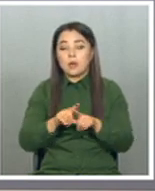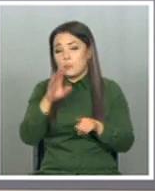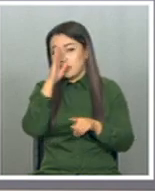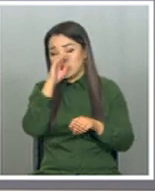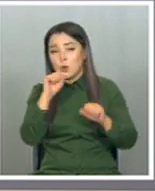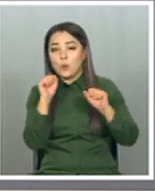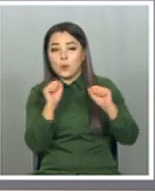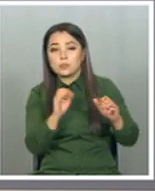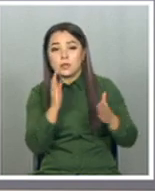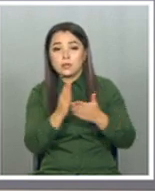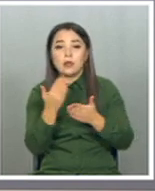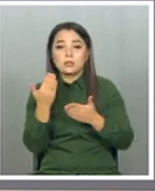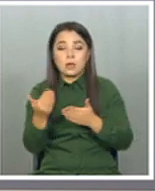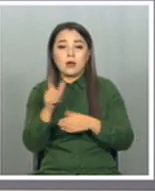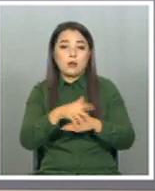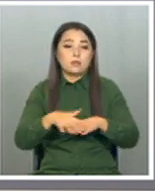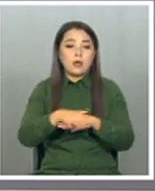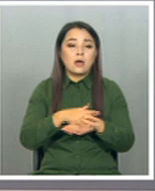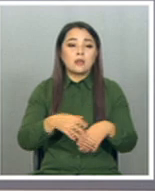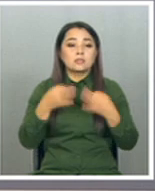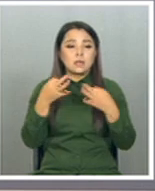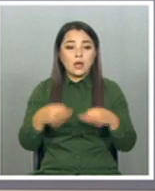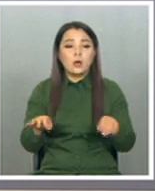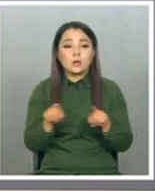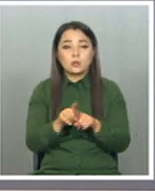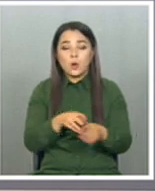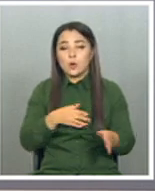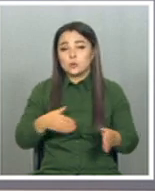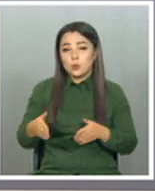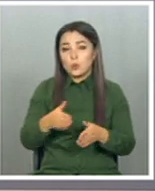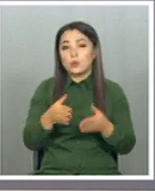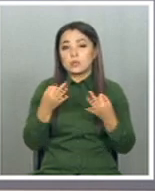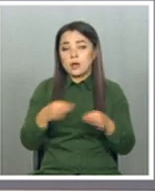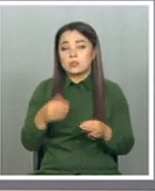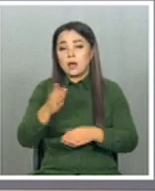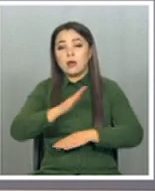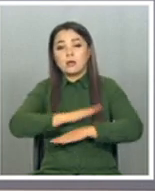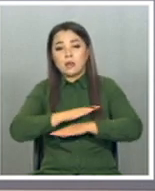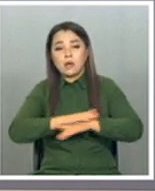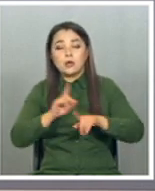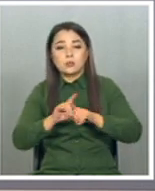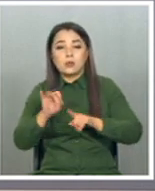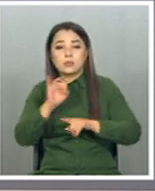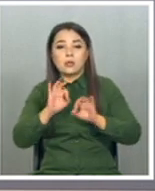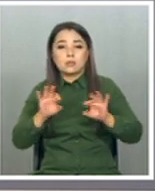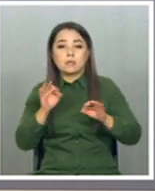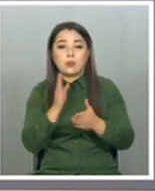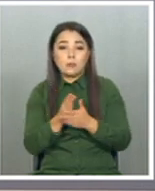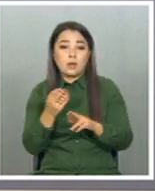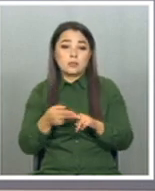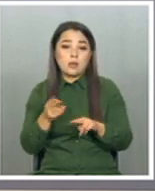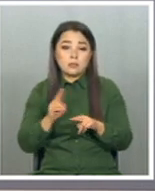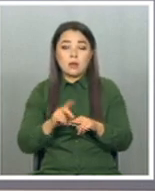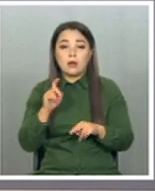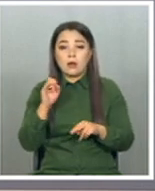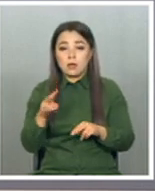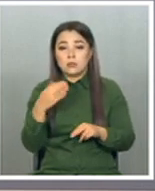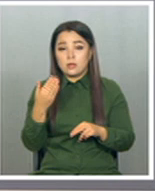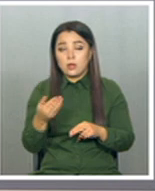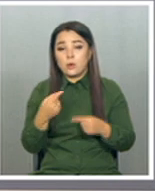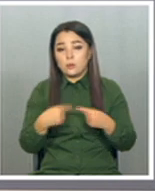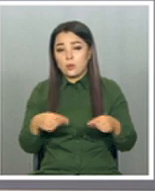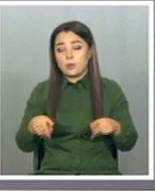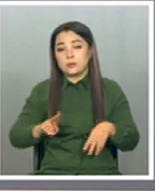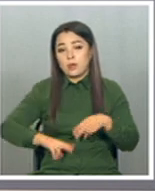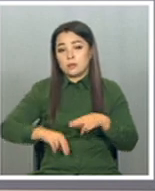қорғап, халықтың азаттығы жолындағы асқақ әрекеттерін де жырлаған. Және ханның кейбір